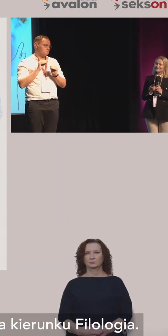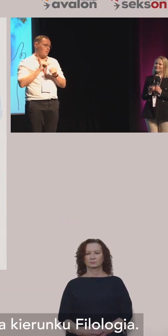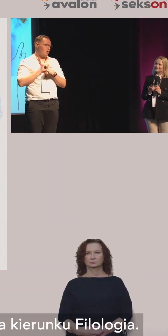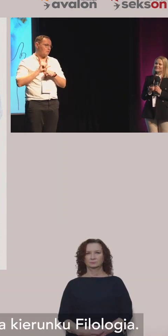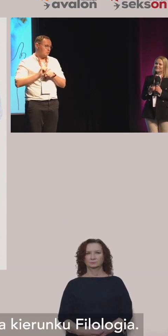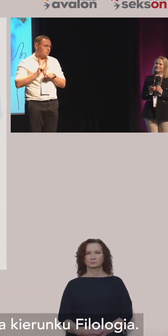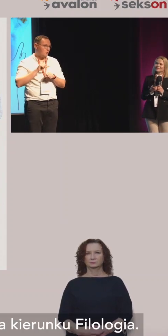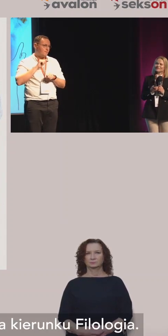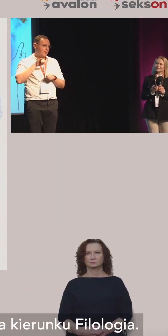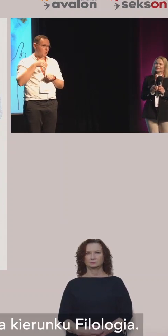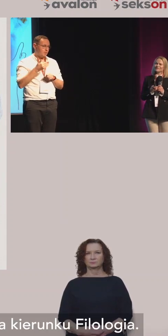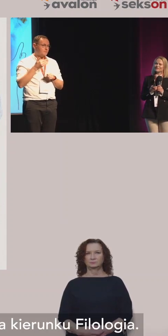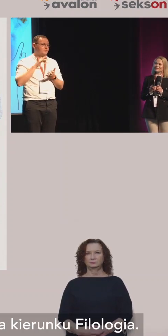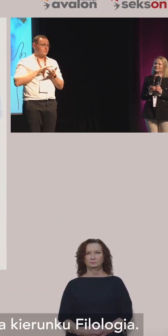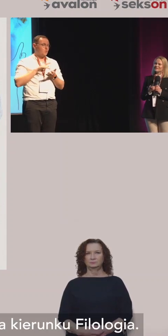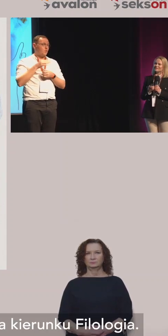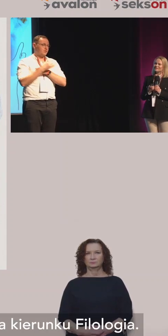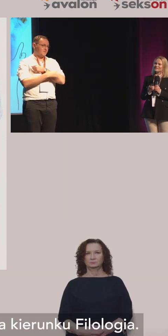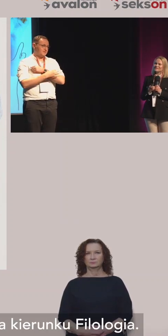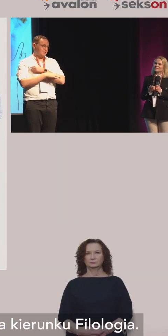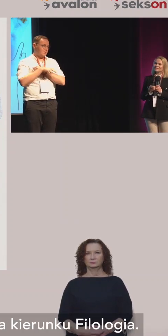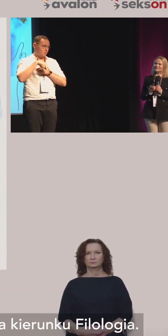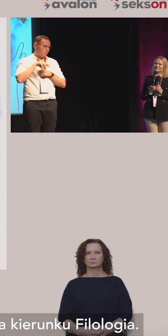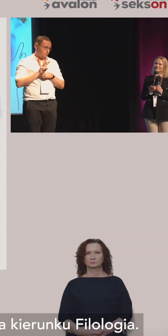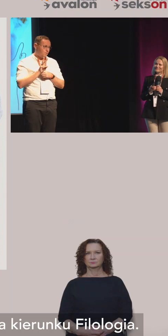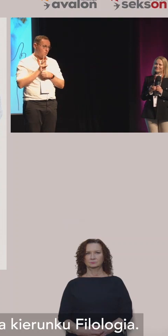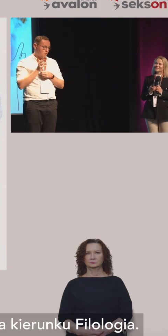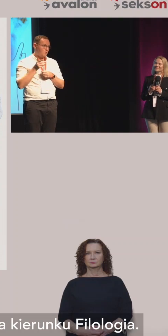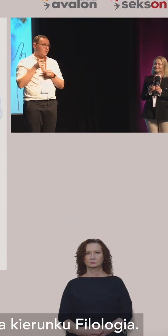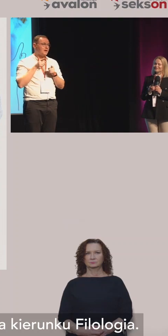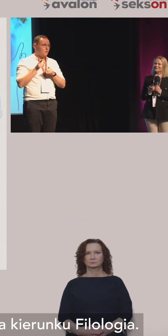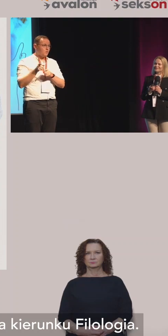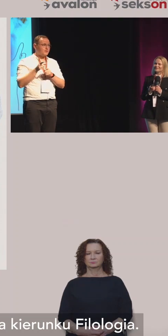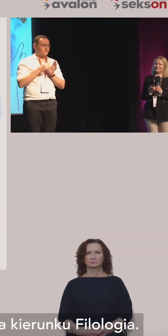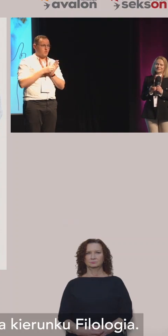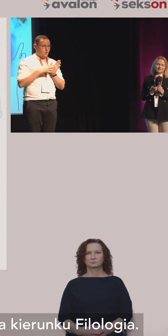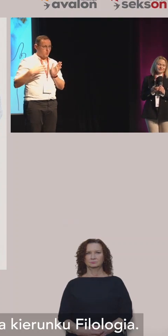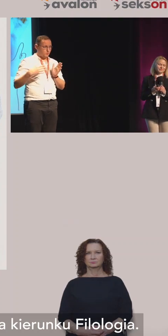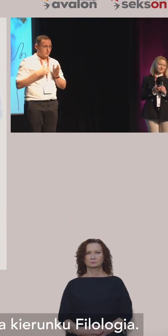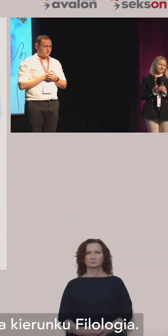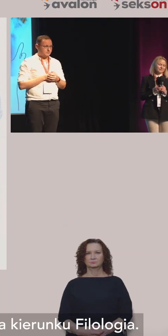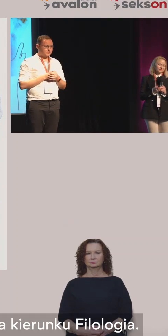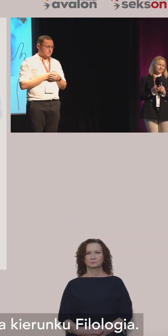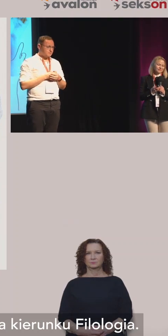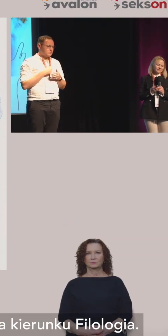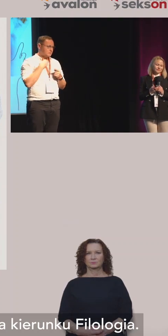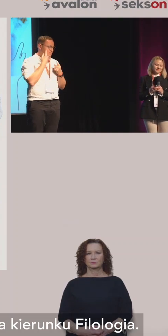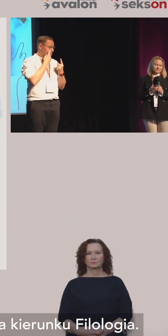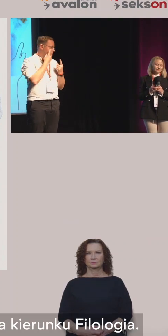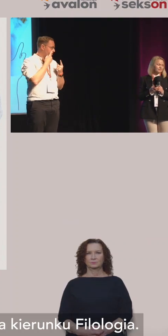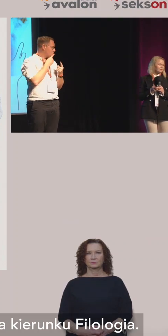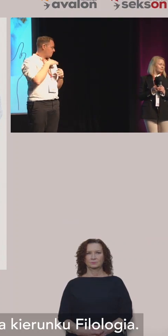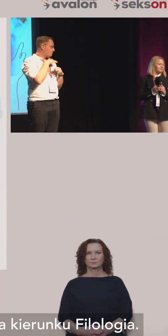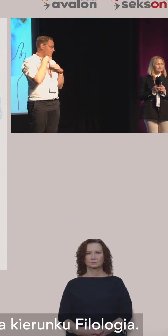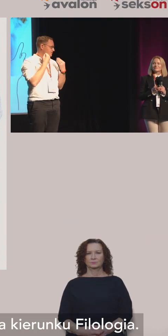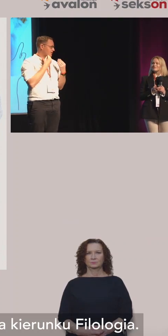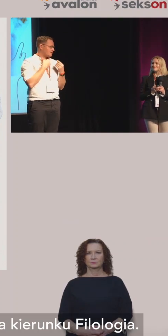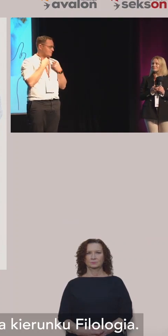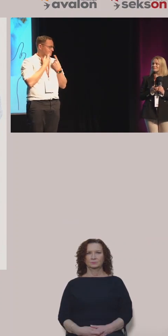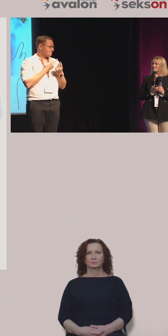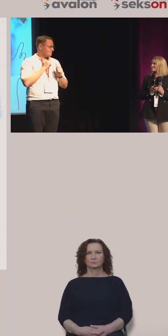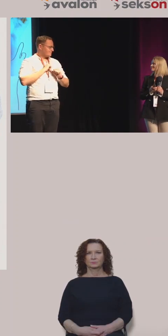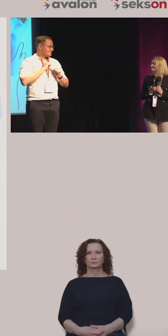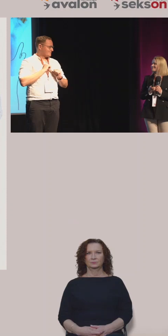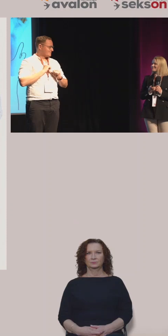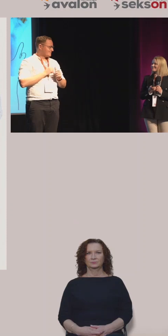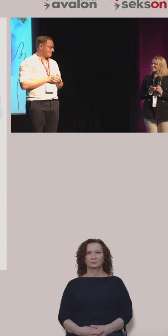Pracuję też jako lektor PJM-u na Uniwersytecie Warszawskim na kierunku filologia.